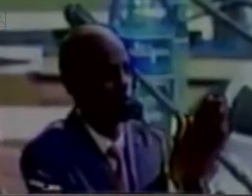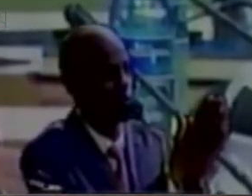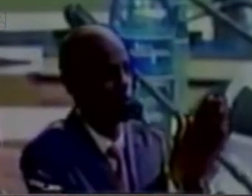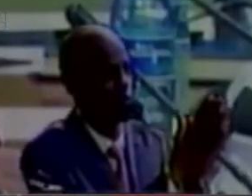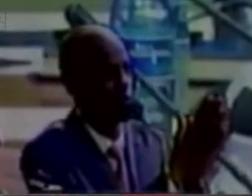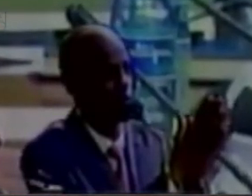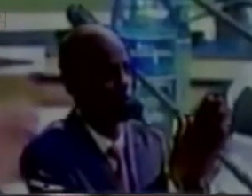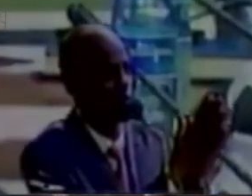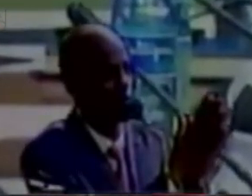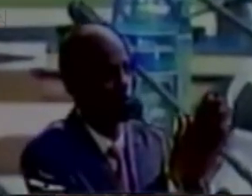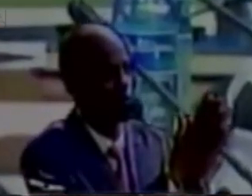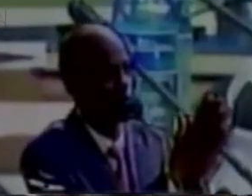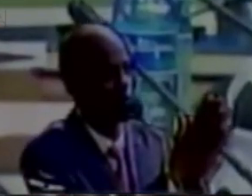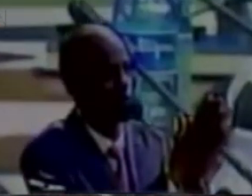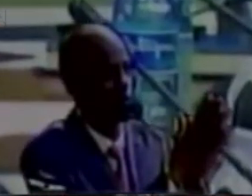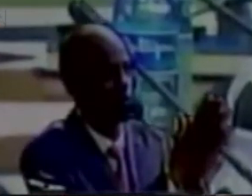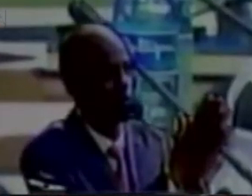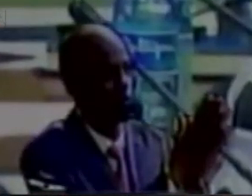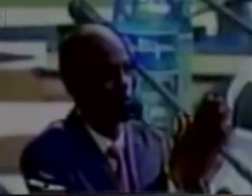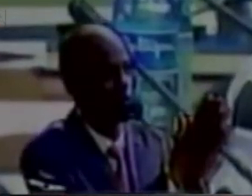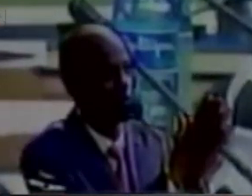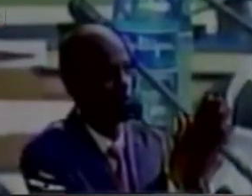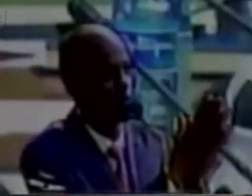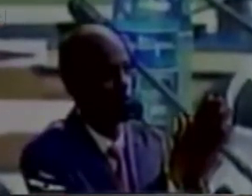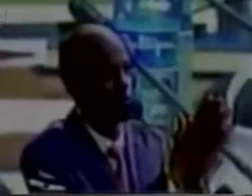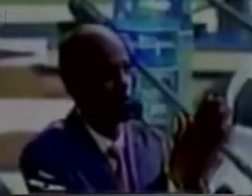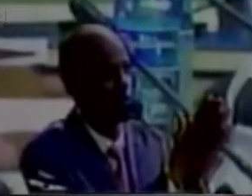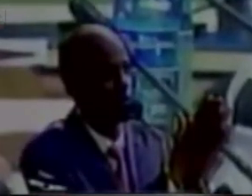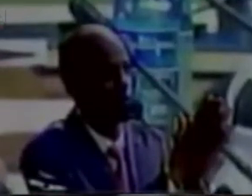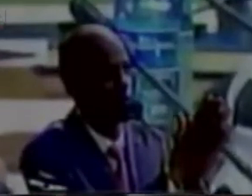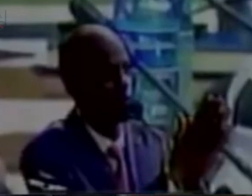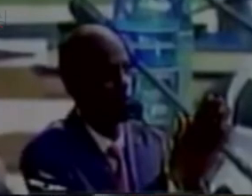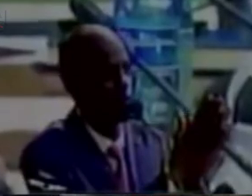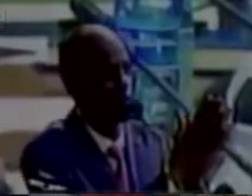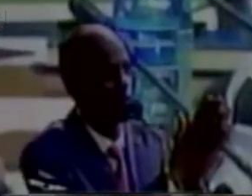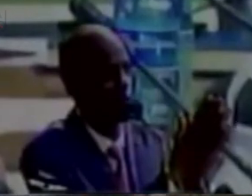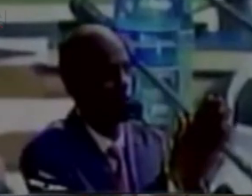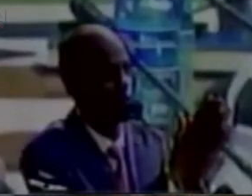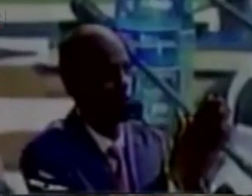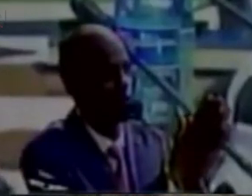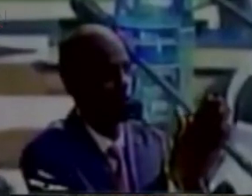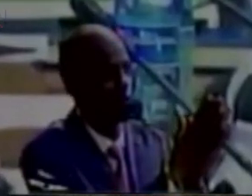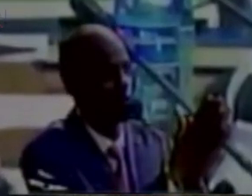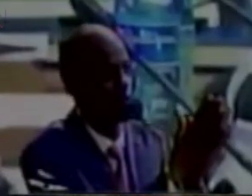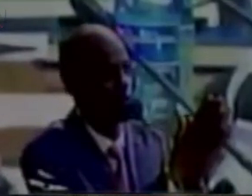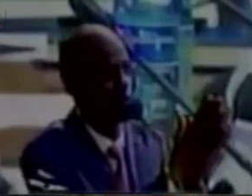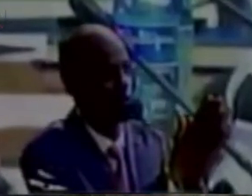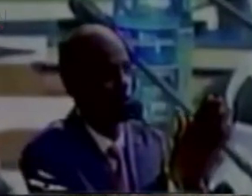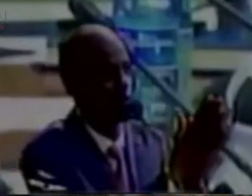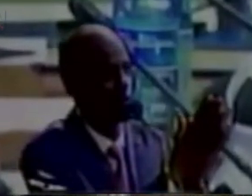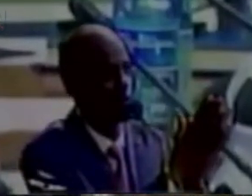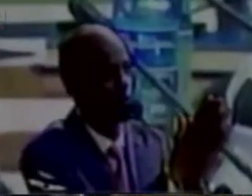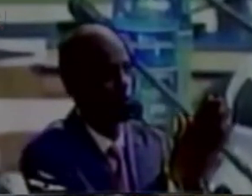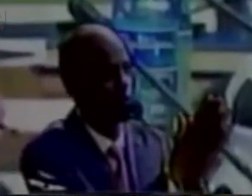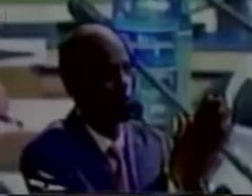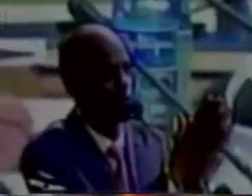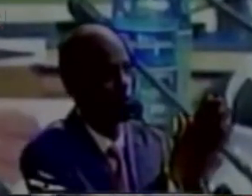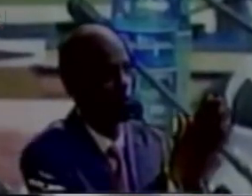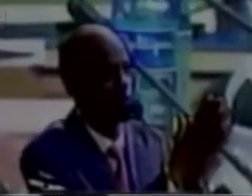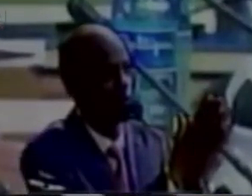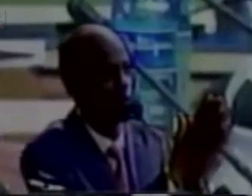les infrastructures, routes, ponts, 219 millions de dollars qui ont été particulièrement touchés dans certaines zones et